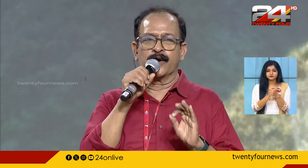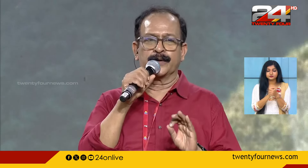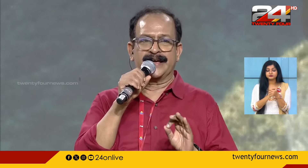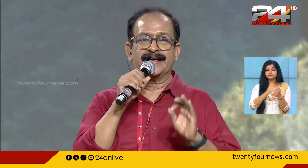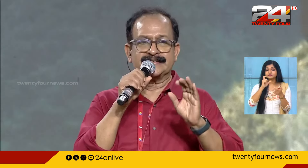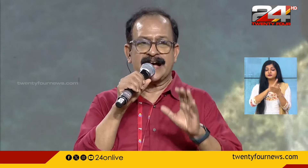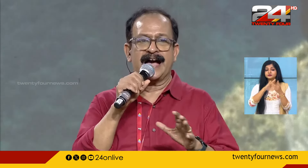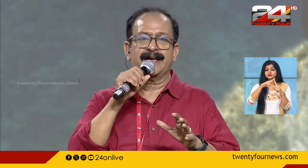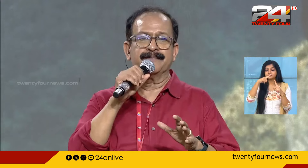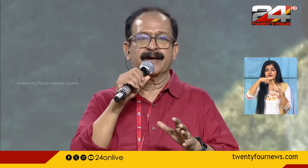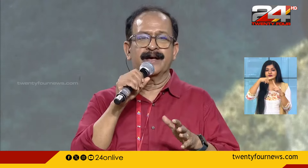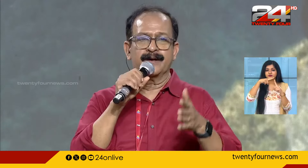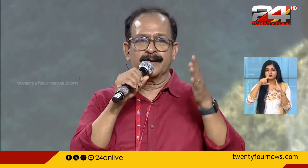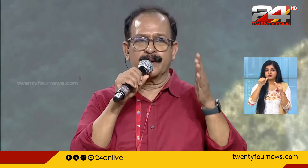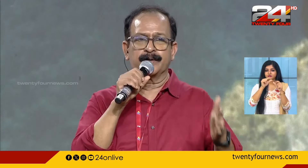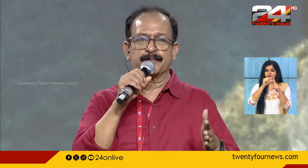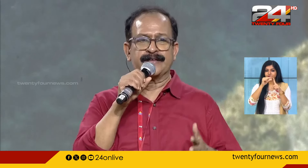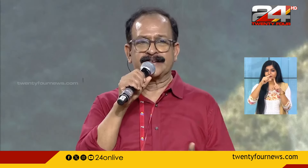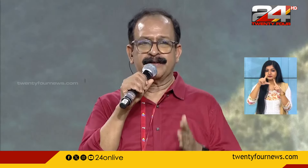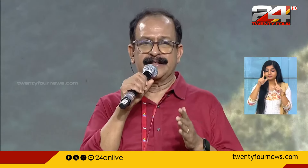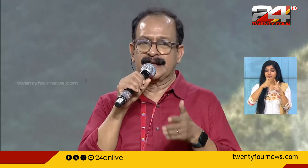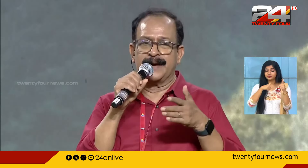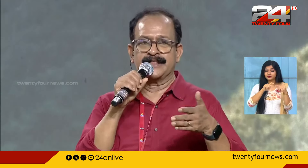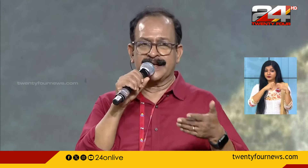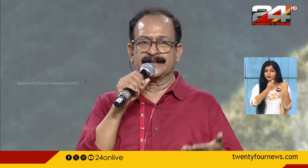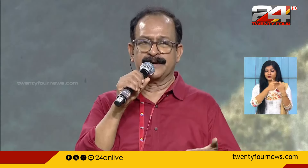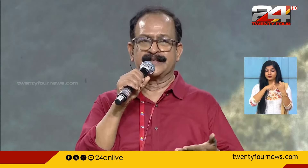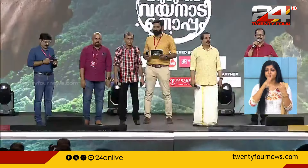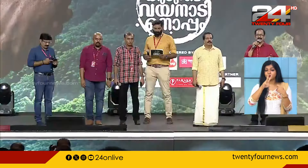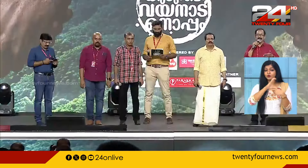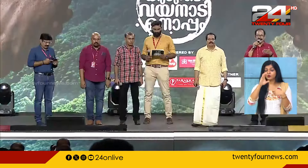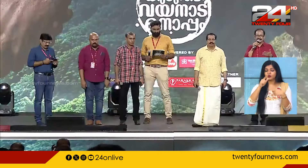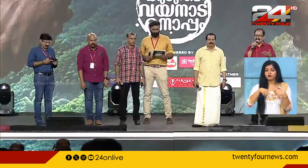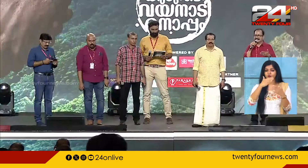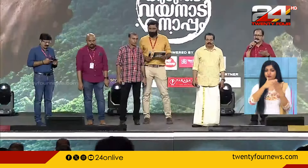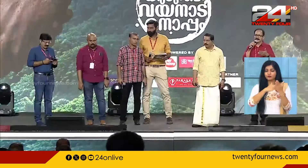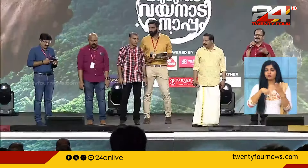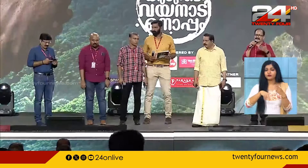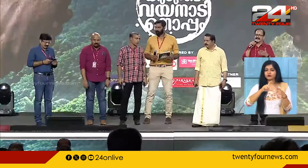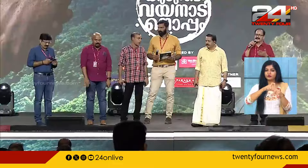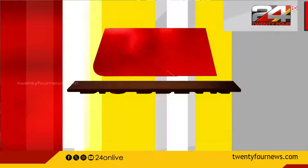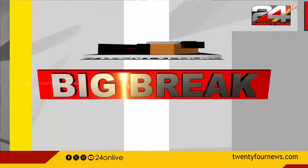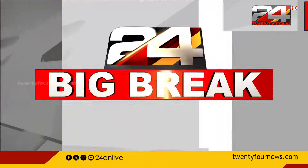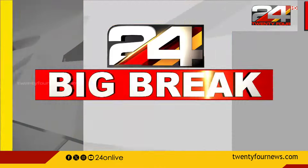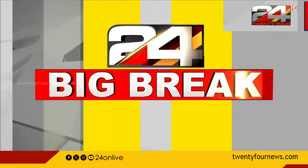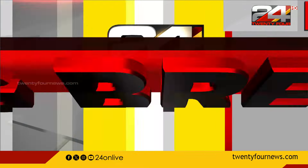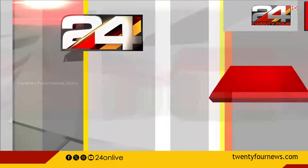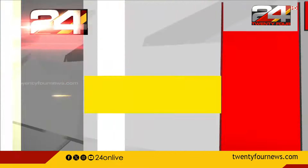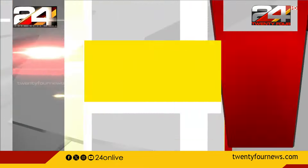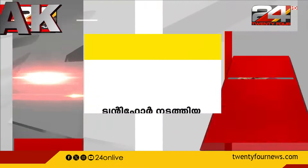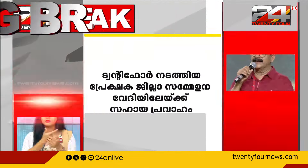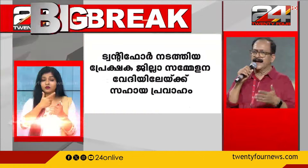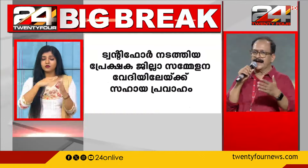മൂന്നു കോടിയുടെ സഹായം ഒരു പ്രോജക്ടിനു വേണ്ടി നൽകാം എന്നാണ് ആദ്യം പറഞ്ഞത് അടിസ്ഥാന സൗകര്യ വികസനം എന്ന